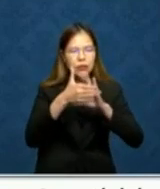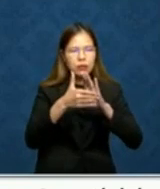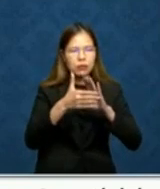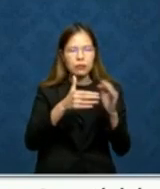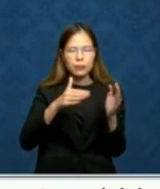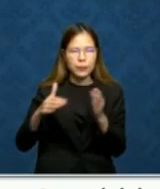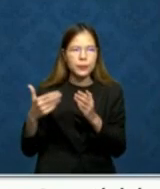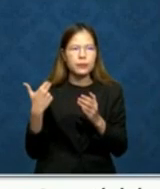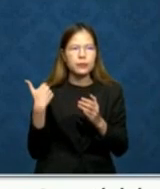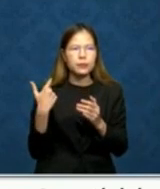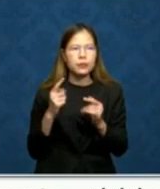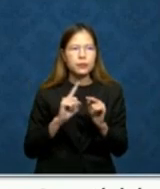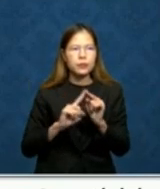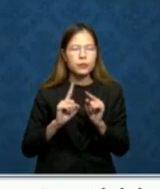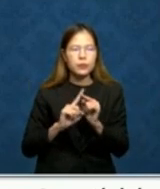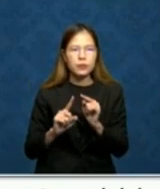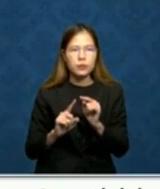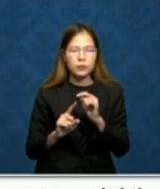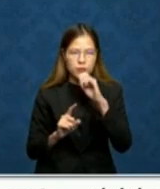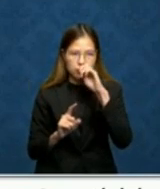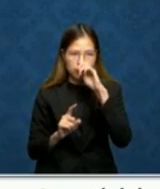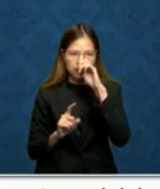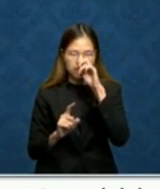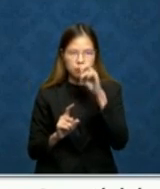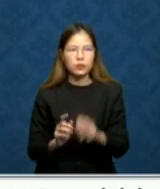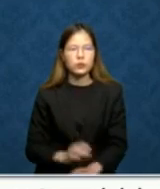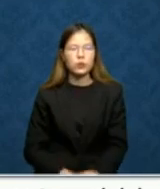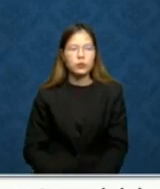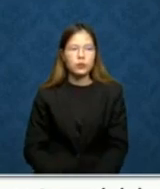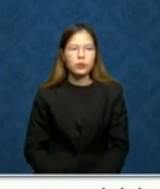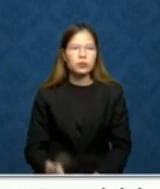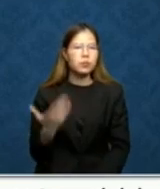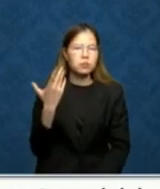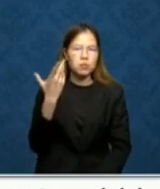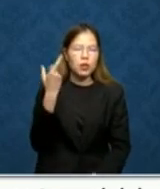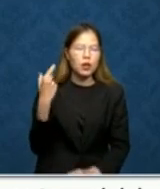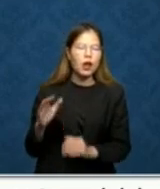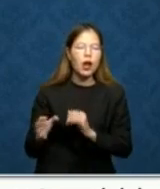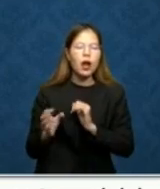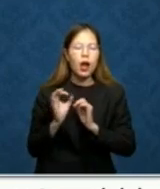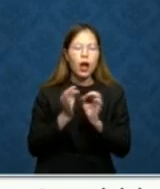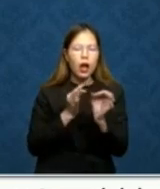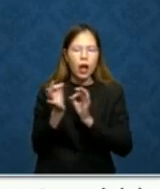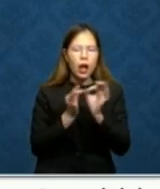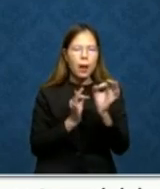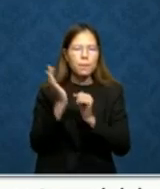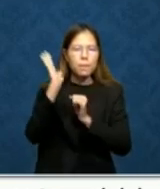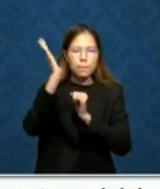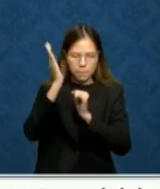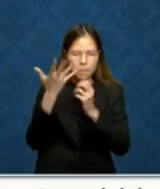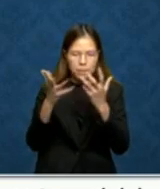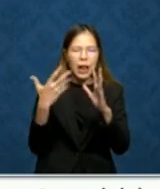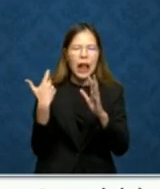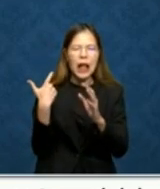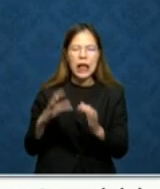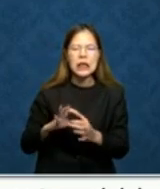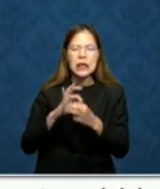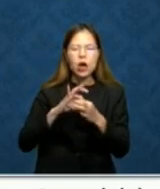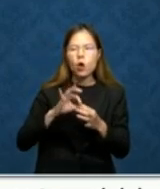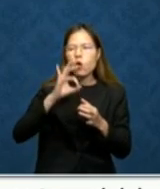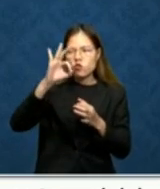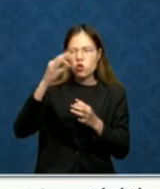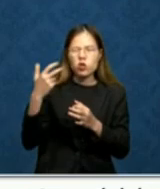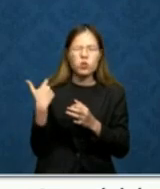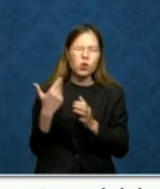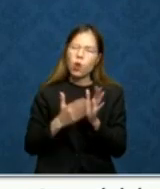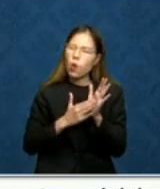ท่านทราบไหมคะว่าเมื่อสักครู่นะคะท่านปารมีก็ได้พูดไปแล้วเนาะถึงระบบการร้องเรียนการปกป้องเด็กของเราที่มันอ่อน